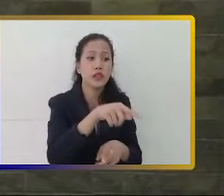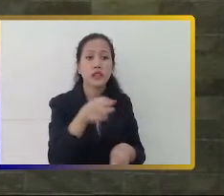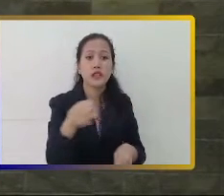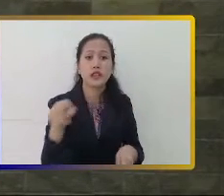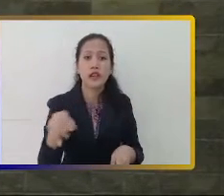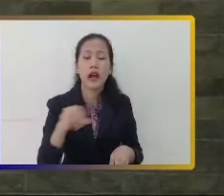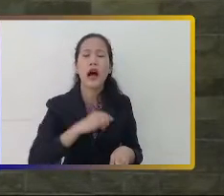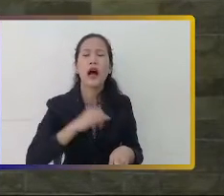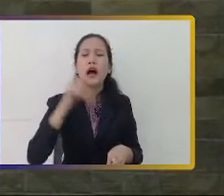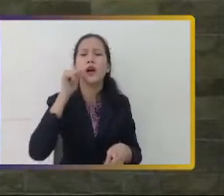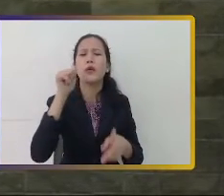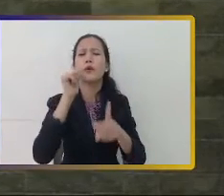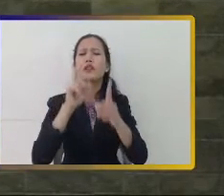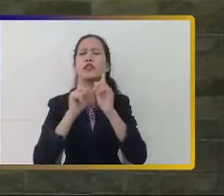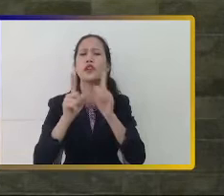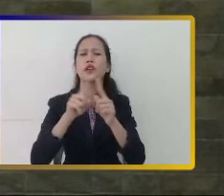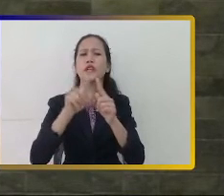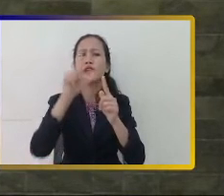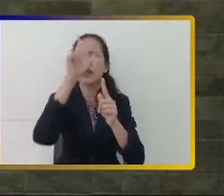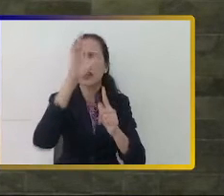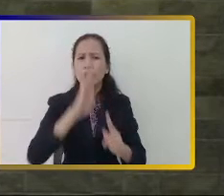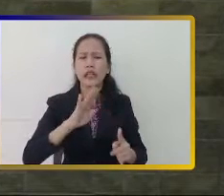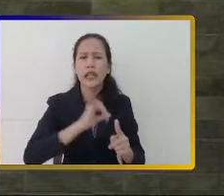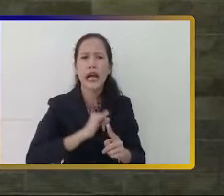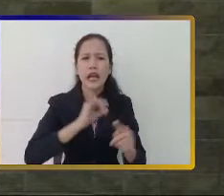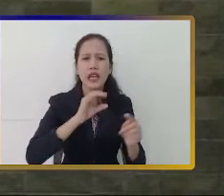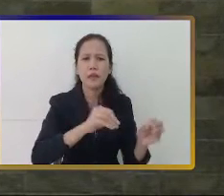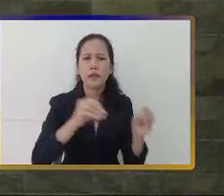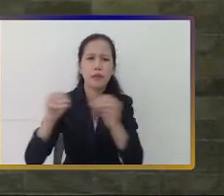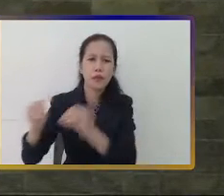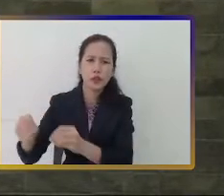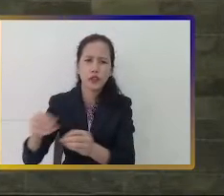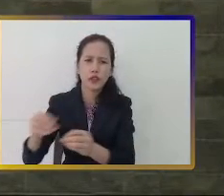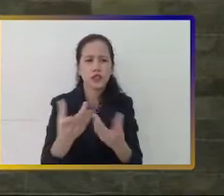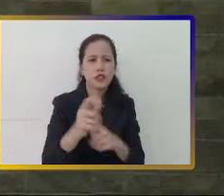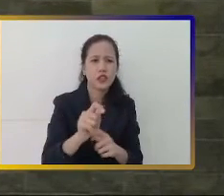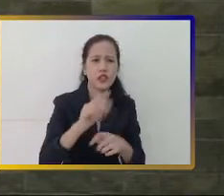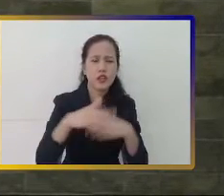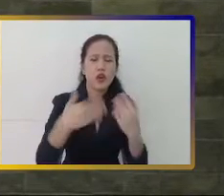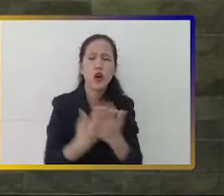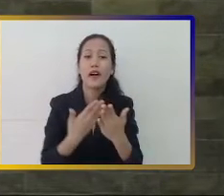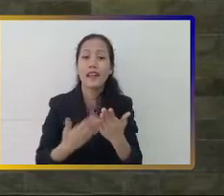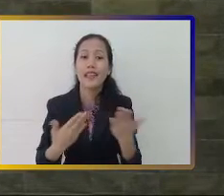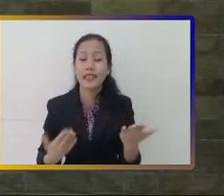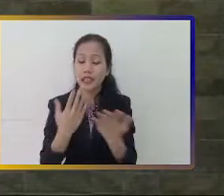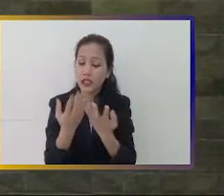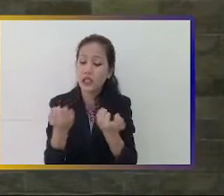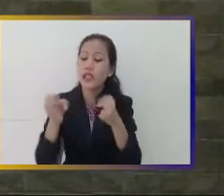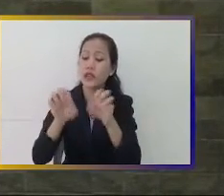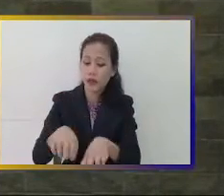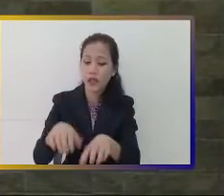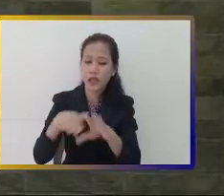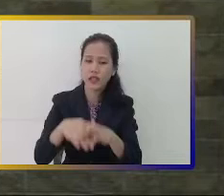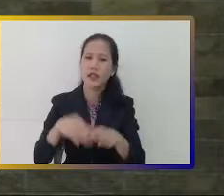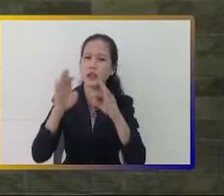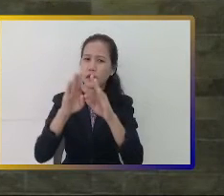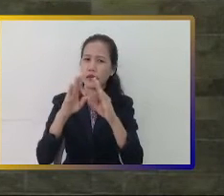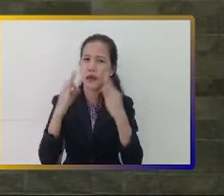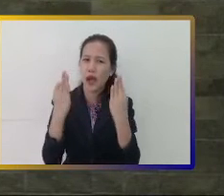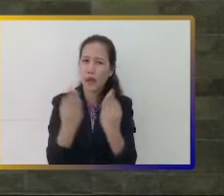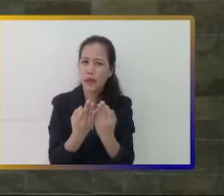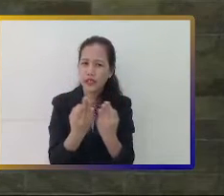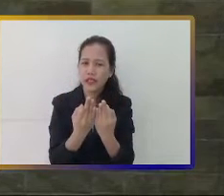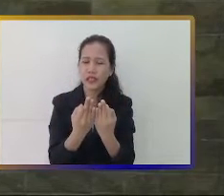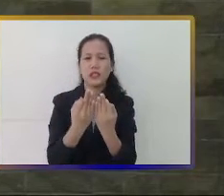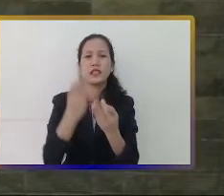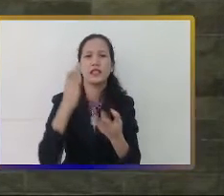always talk to God and I entrust ang lahat na nagaganap, nangyayari sa buhay namin mag-asawa, sa buhay ng